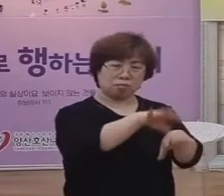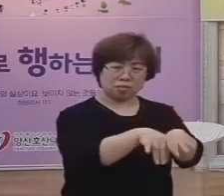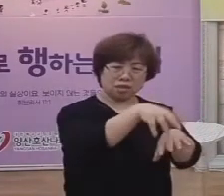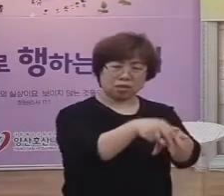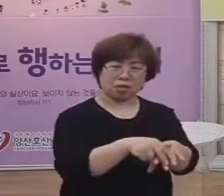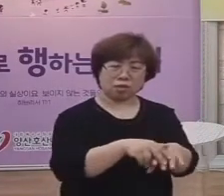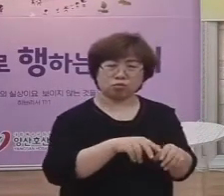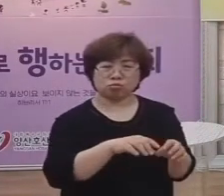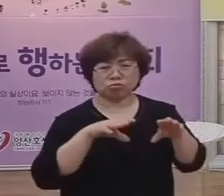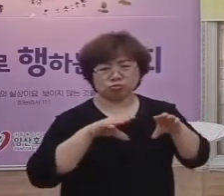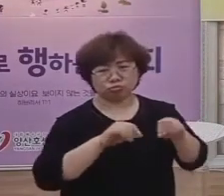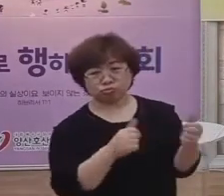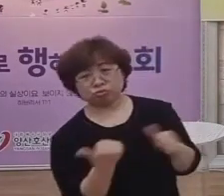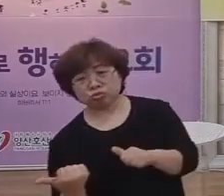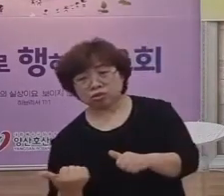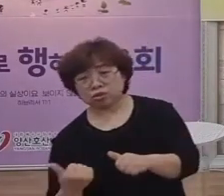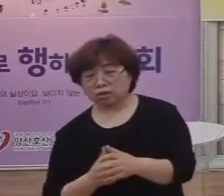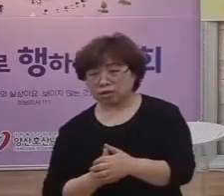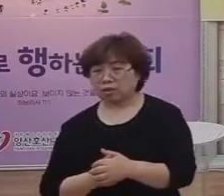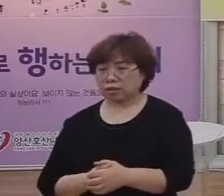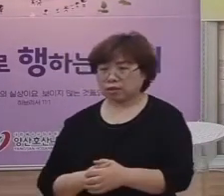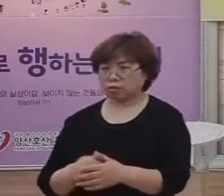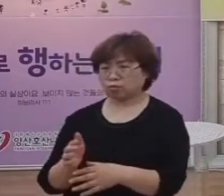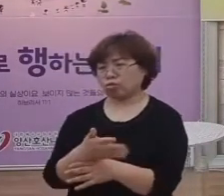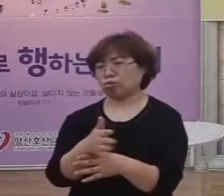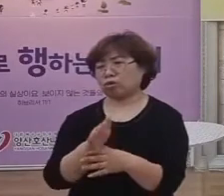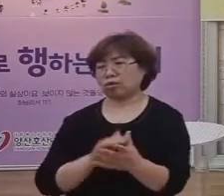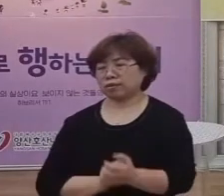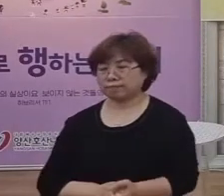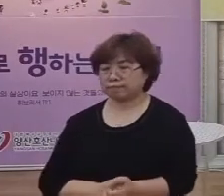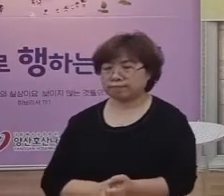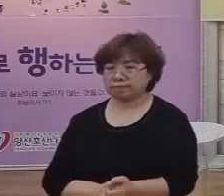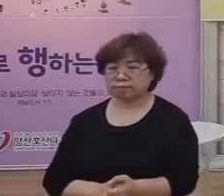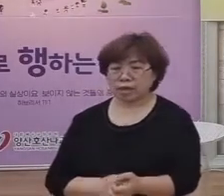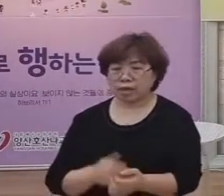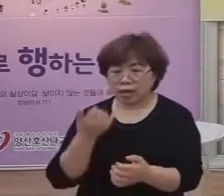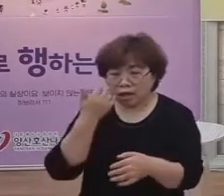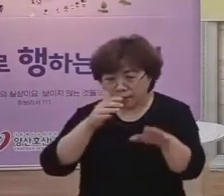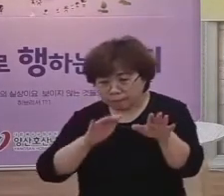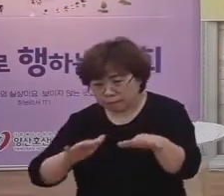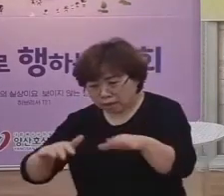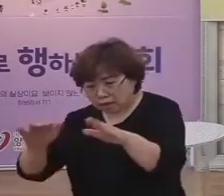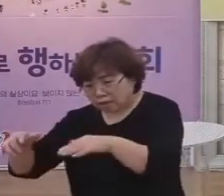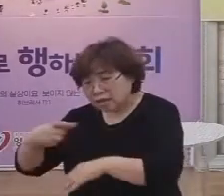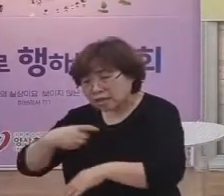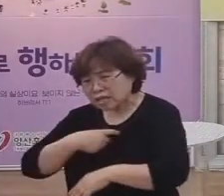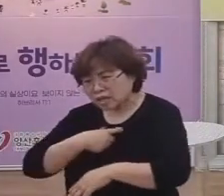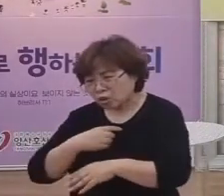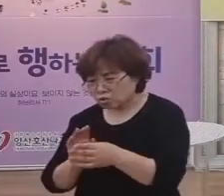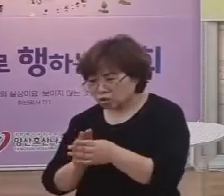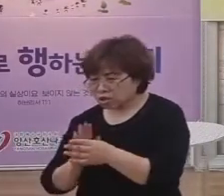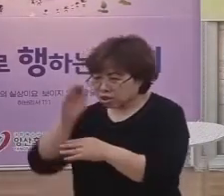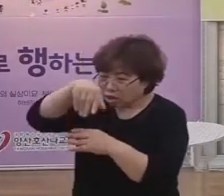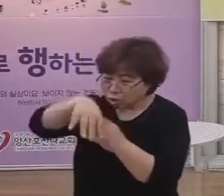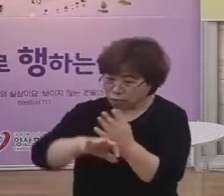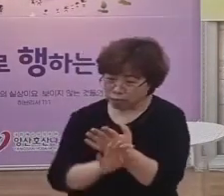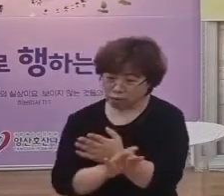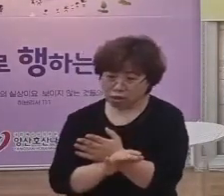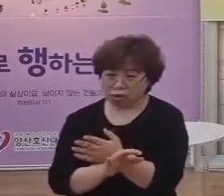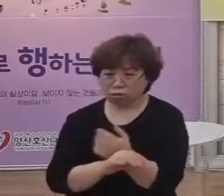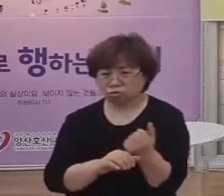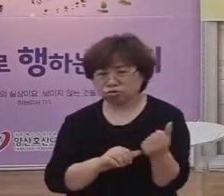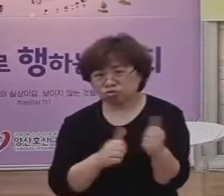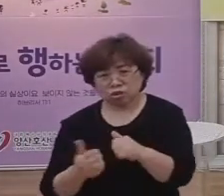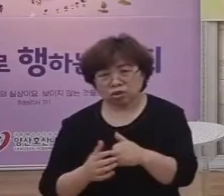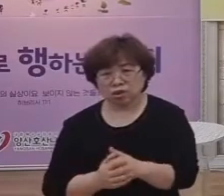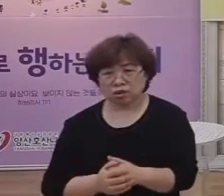죽어요. 이게 물고기예요. 그 바다 속이 싫다고 뛰쳐나오면 좋을 것 같지만 그